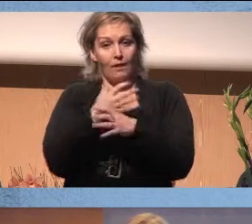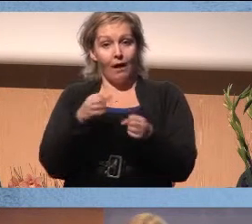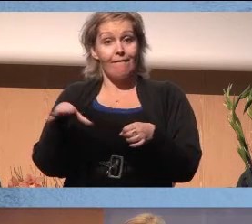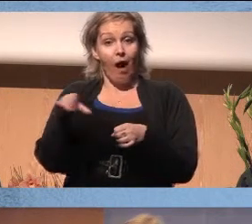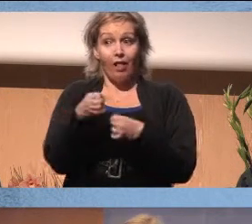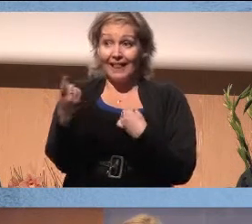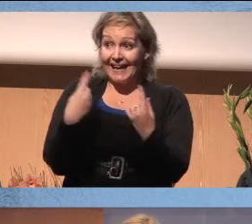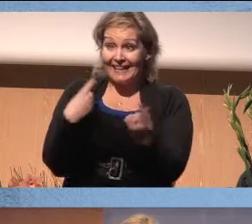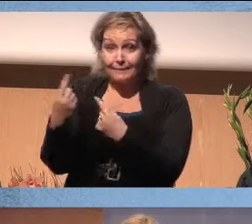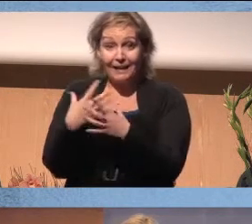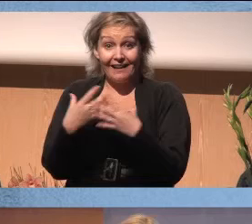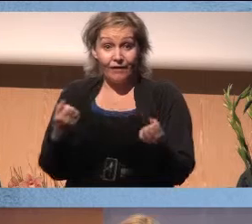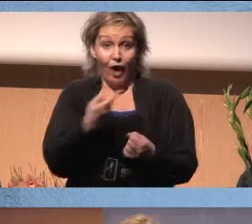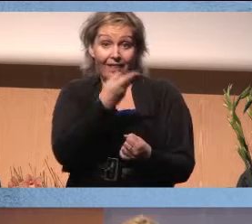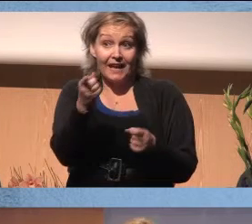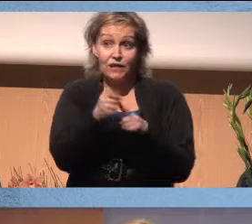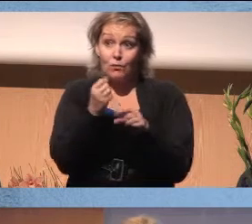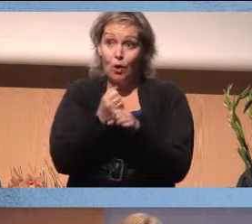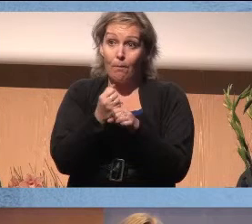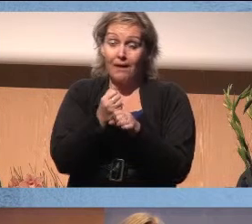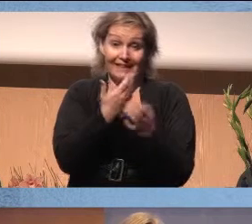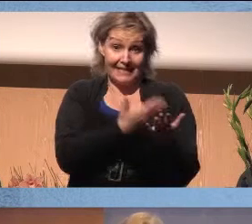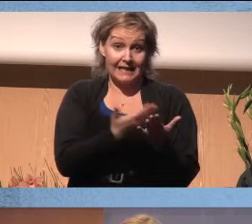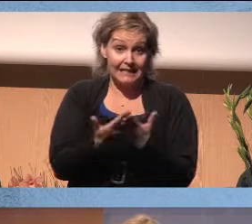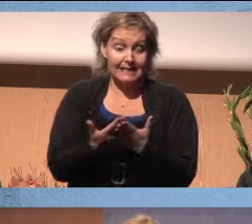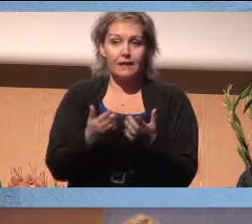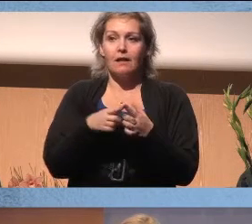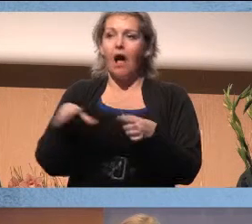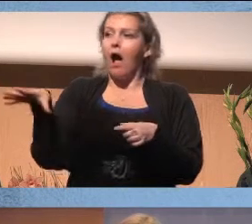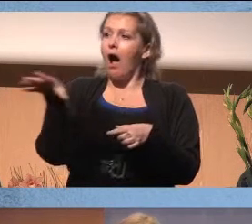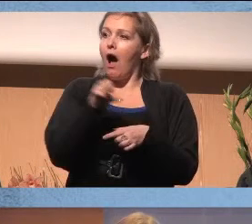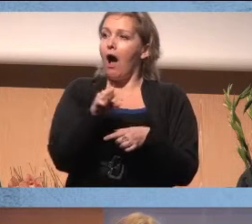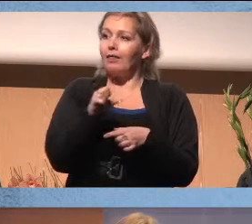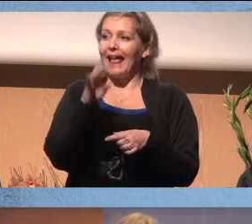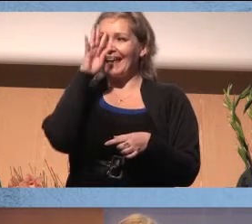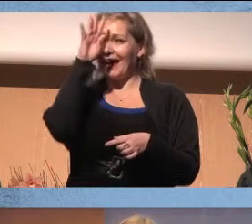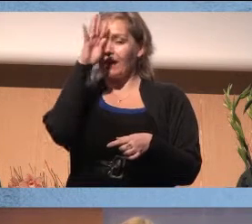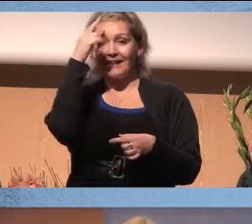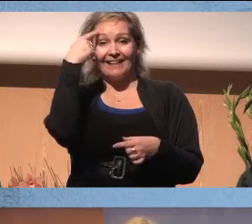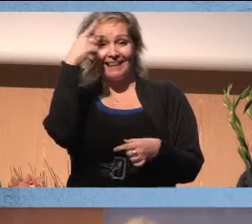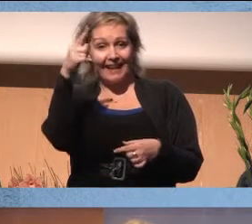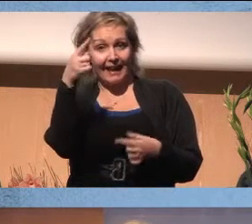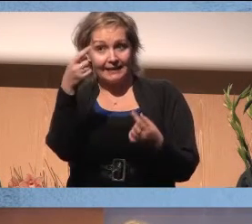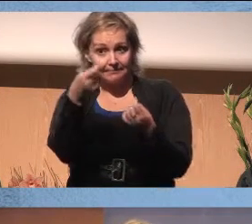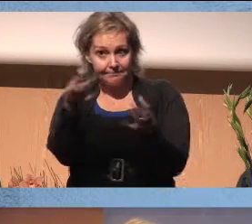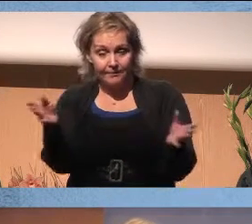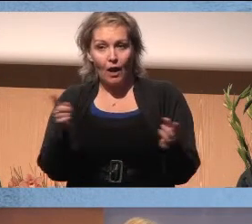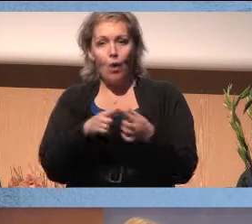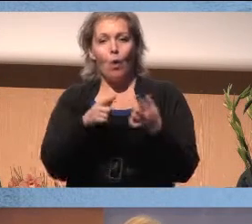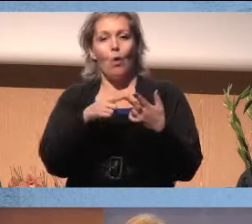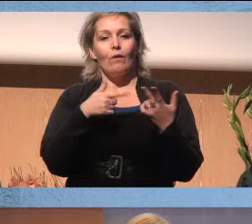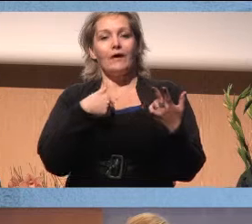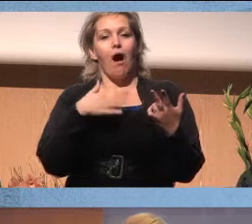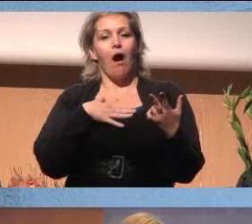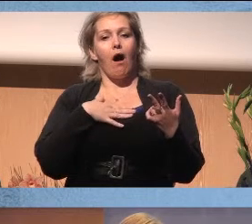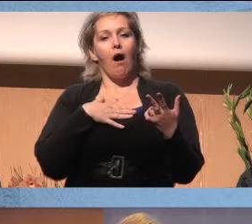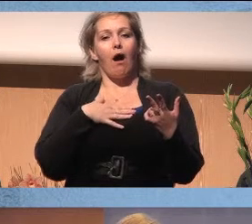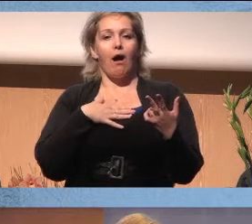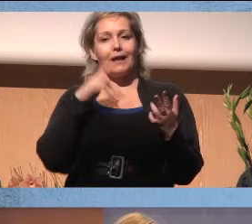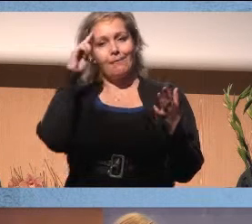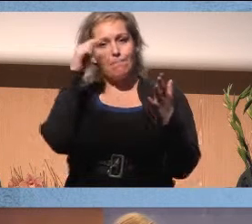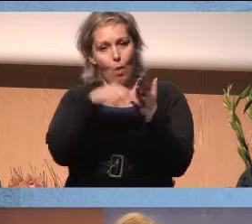alle innspillene fra dere som jobber i tjenesten, alle kreative ideer bredt. Og vi har satt